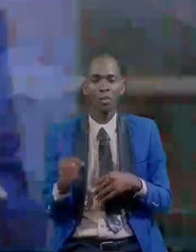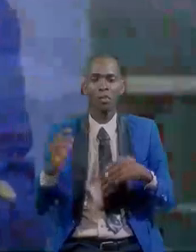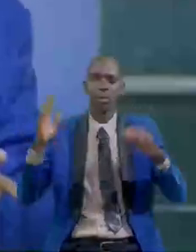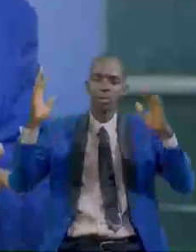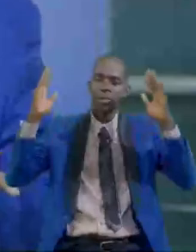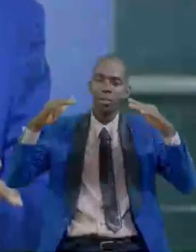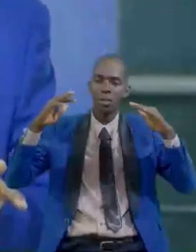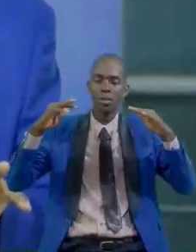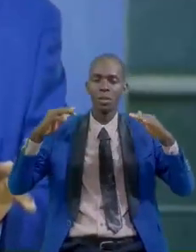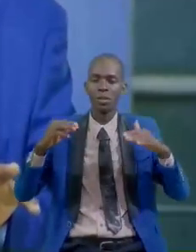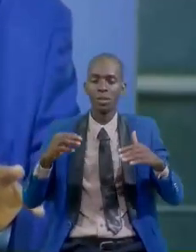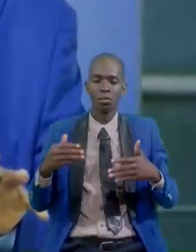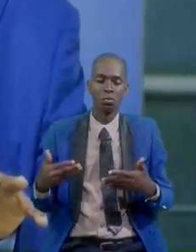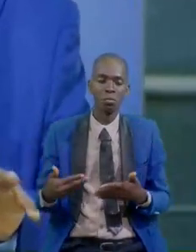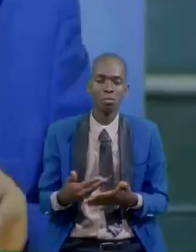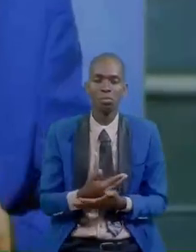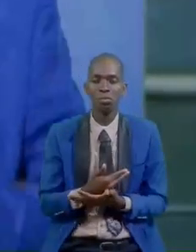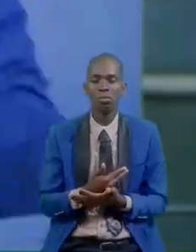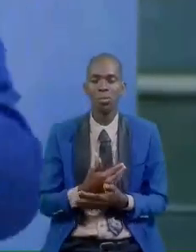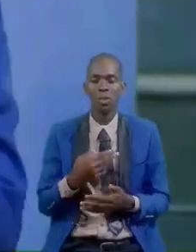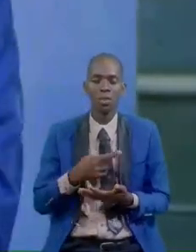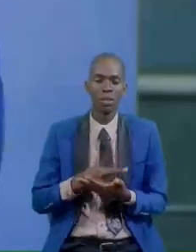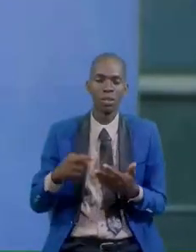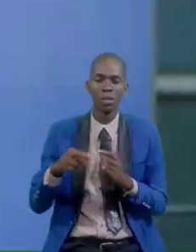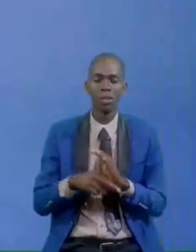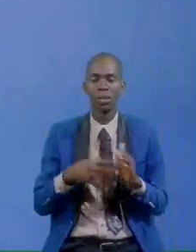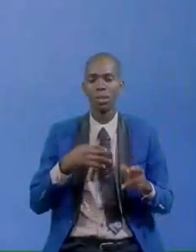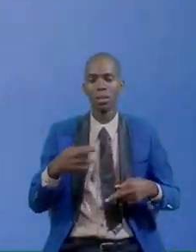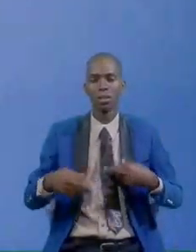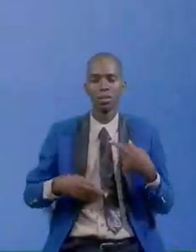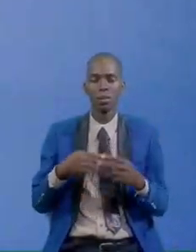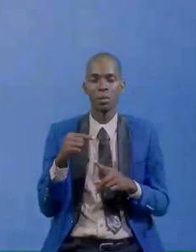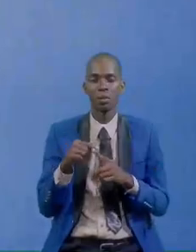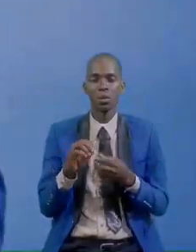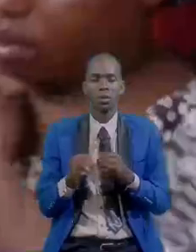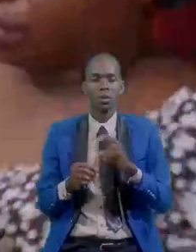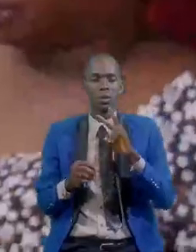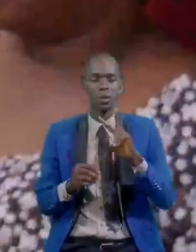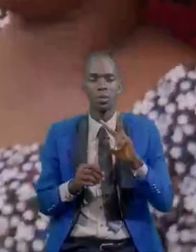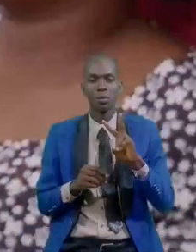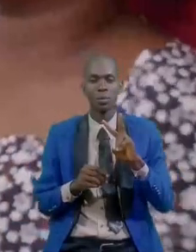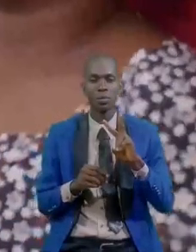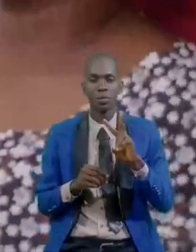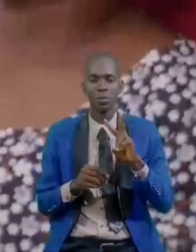La pluie, le rafraîchissement de justice et de réveil. Deuxième point maintenant,